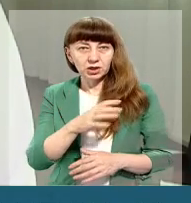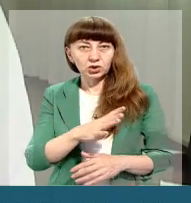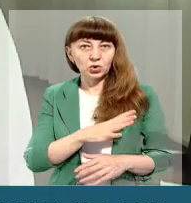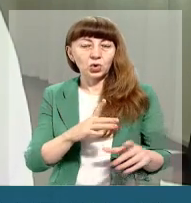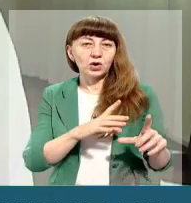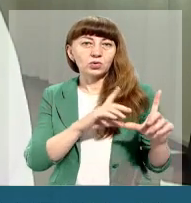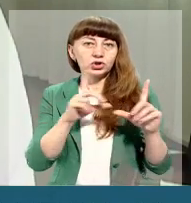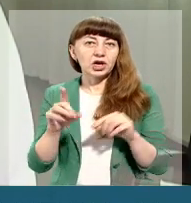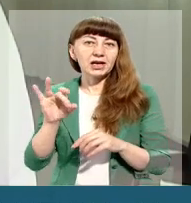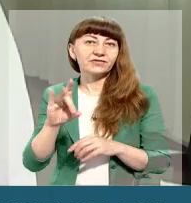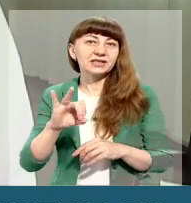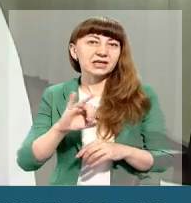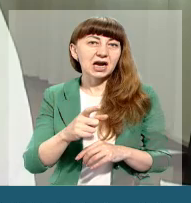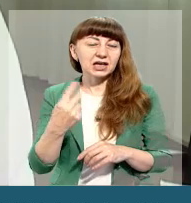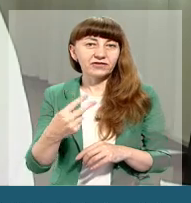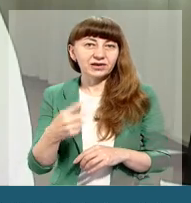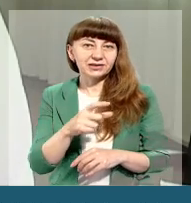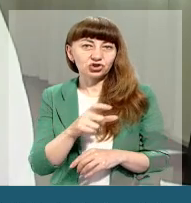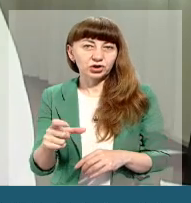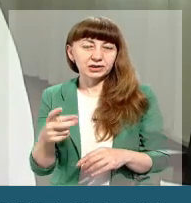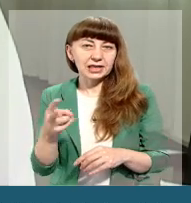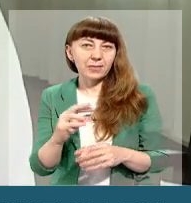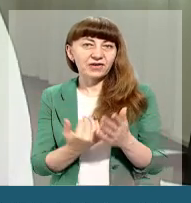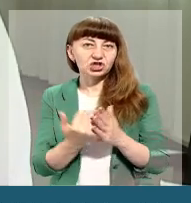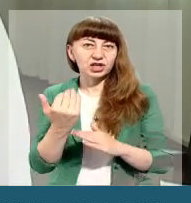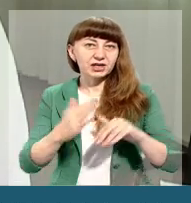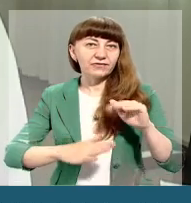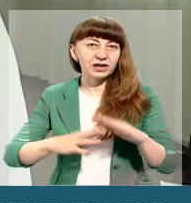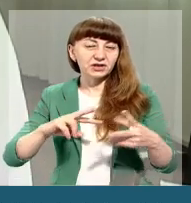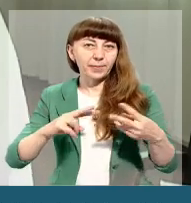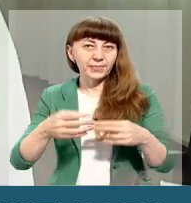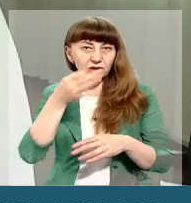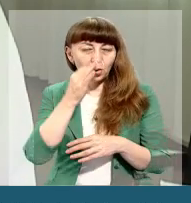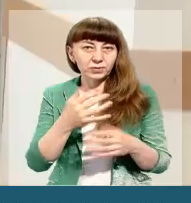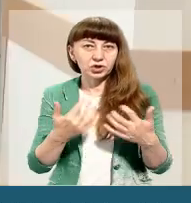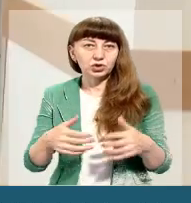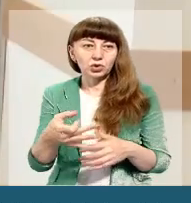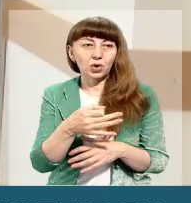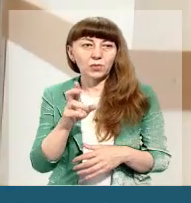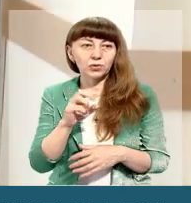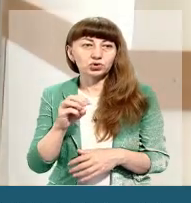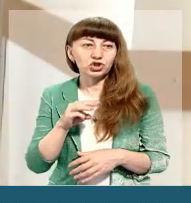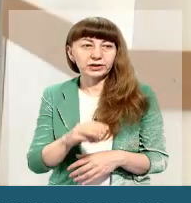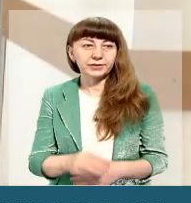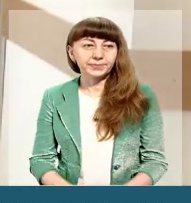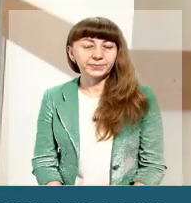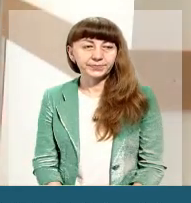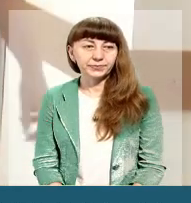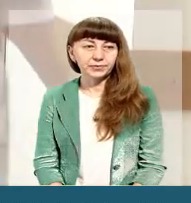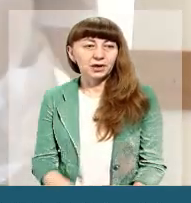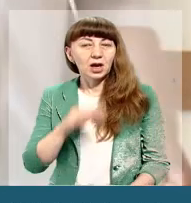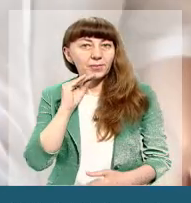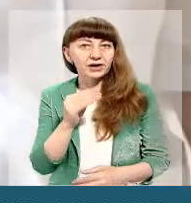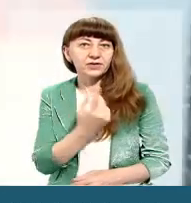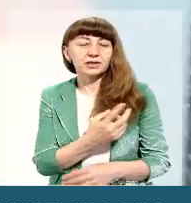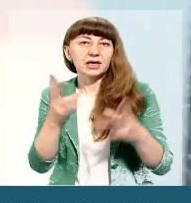Ол облыстық бюджет есебінен болды. Ал биыл барлық шығын шақырып жатқан елдің есебінен болады. Травматолог мамандығы асқан жауапкершілік